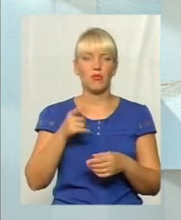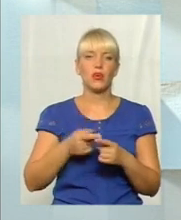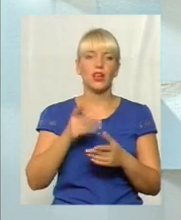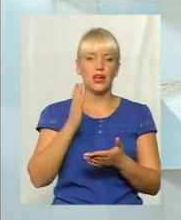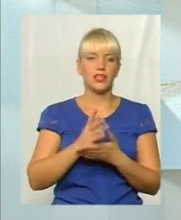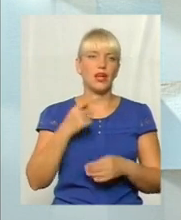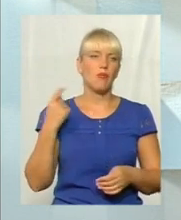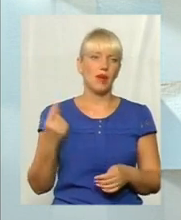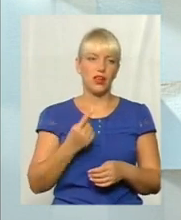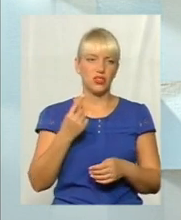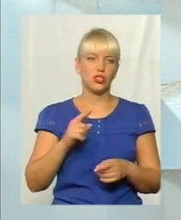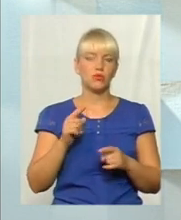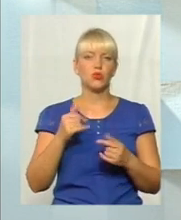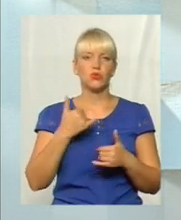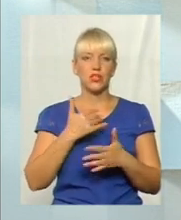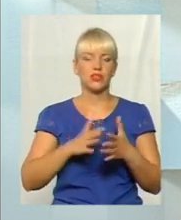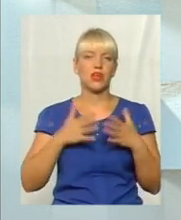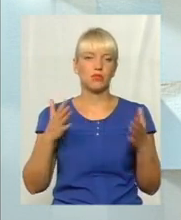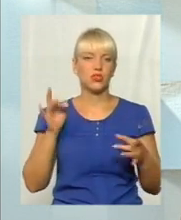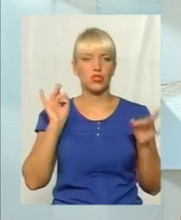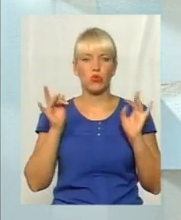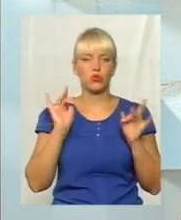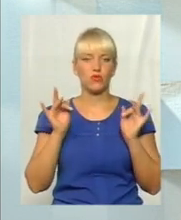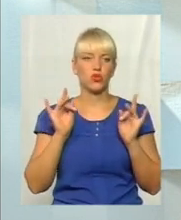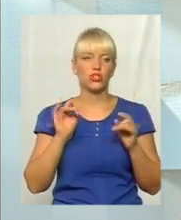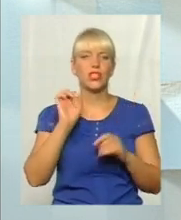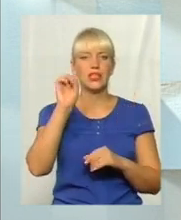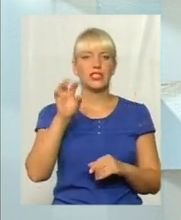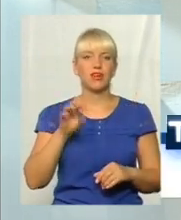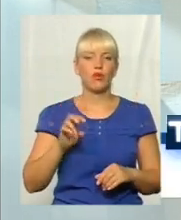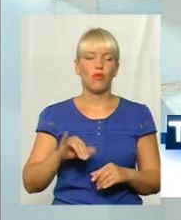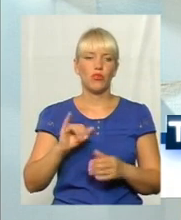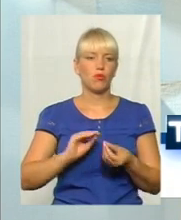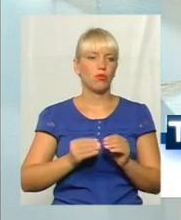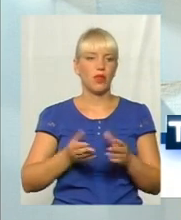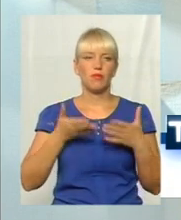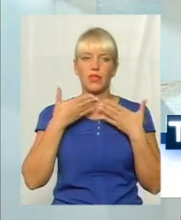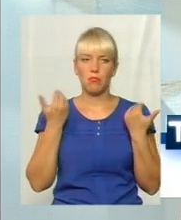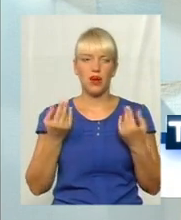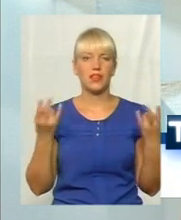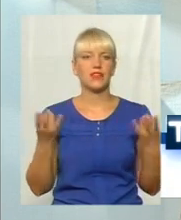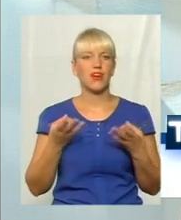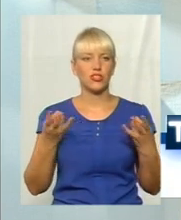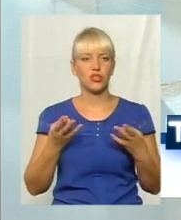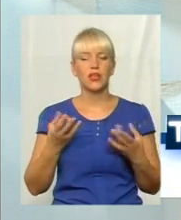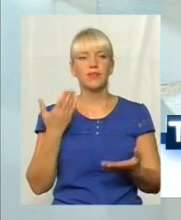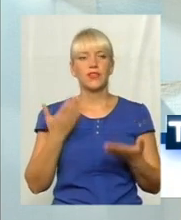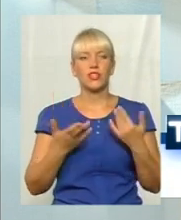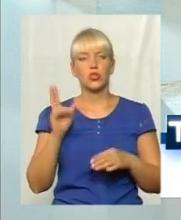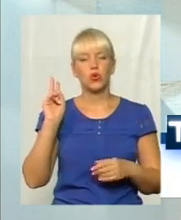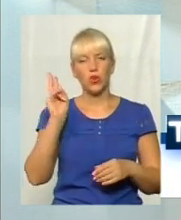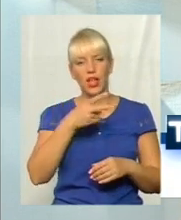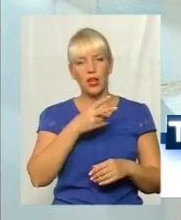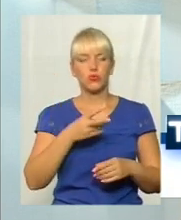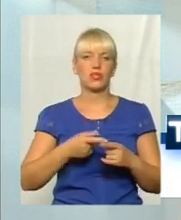перші, в тому, що в нас найбільше озвучених світлофорів і проблем немає. Варто, якщо ми там з тролейбусами,